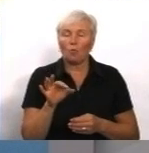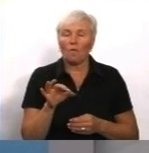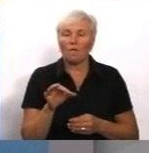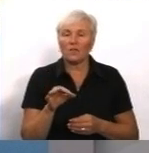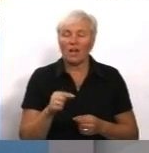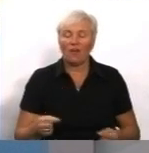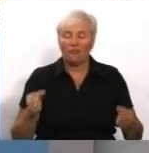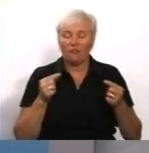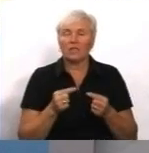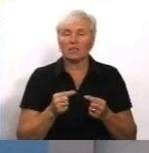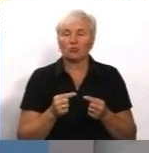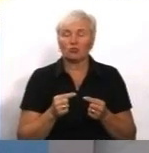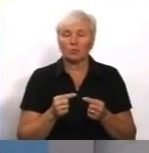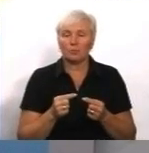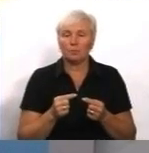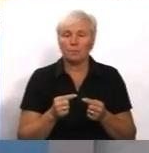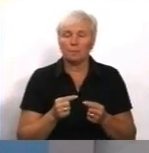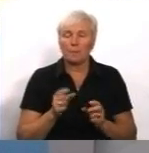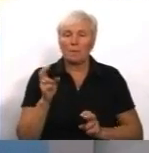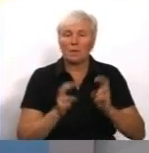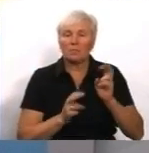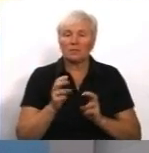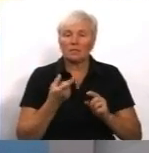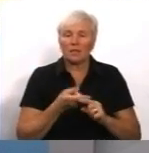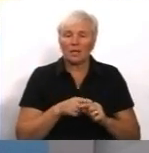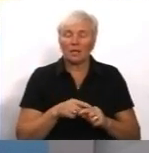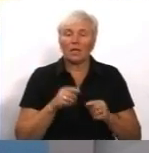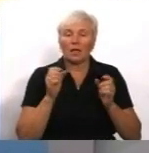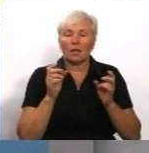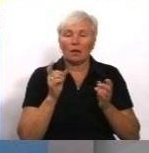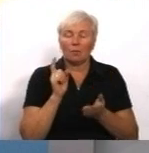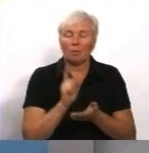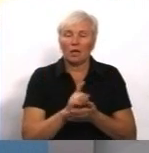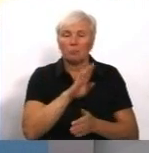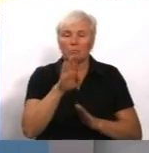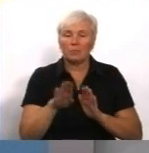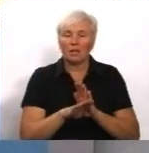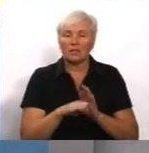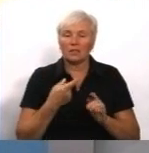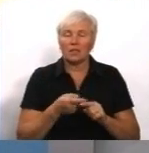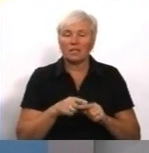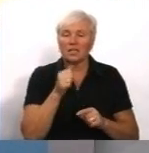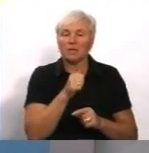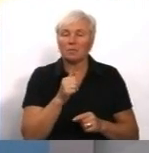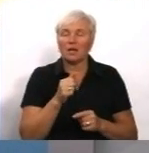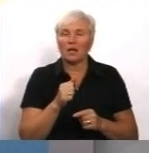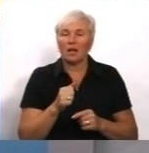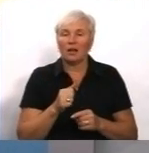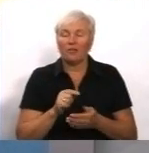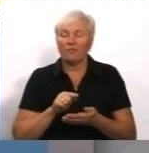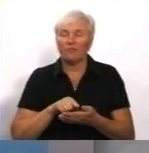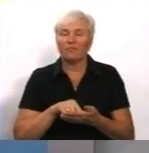визначити підприємства, які мають підлягати, тому що на цей рік ми визначали їх хаотично, в залежності